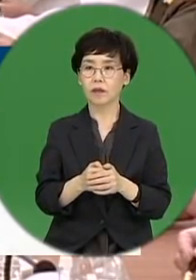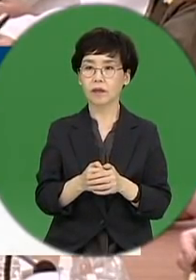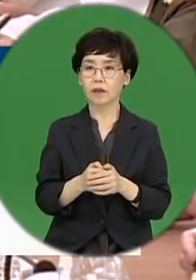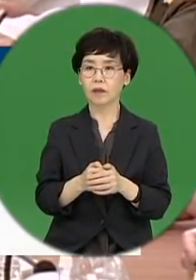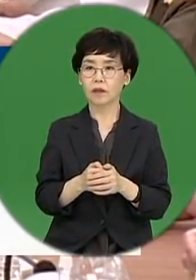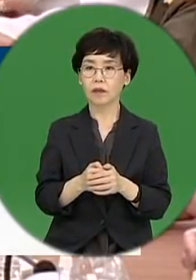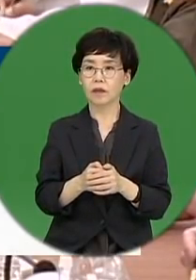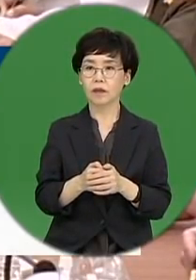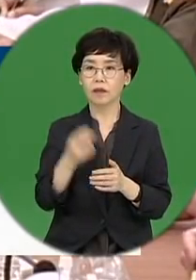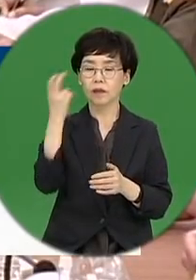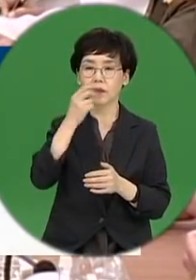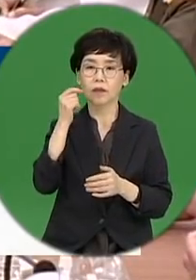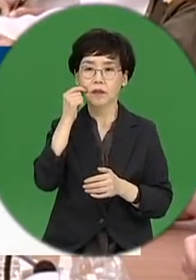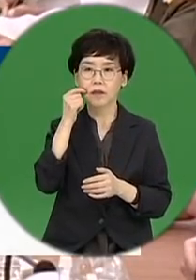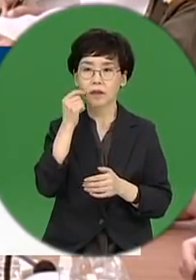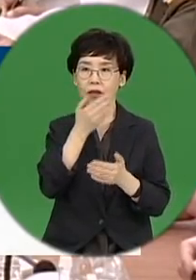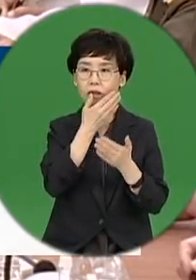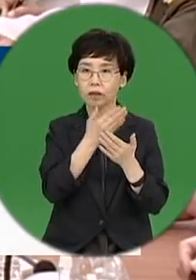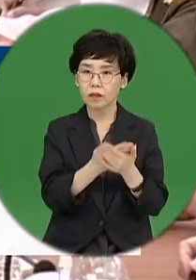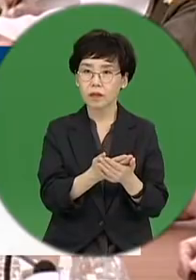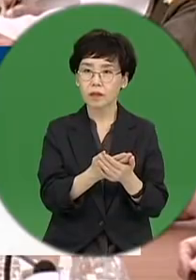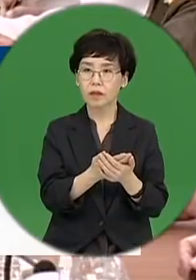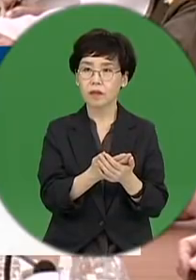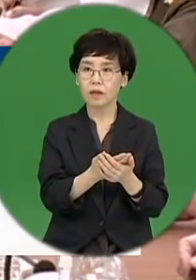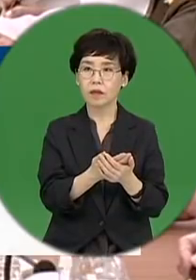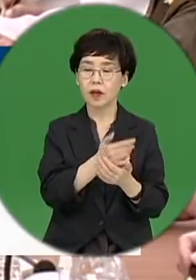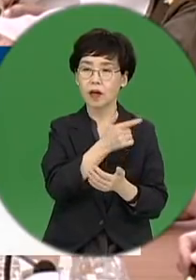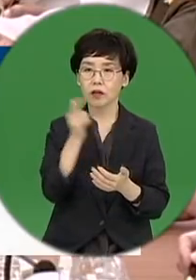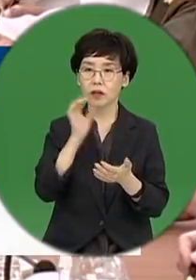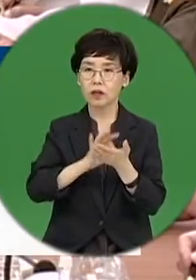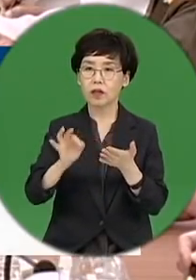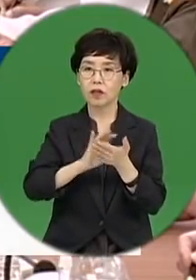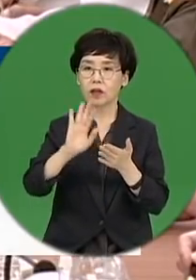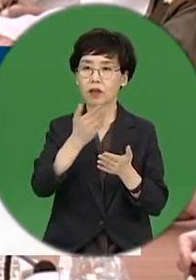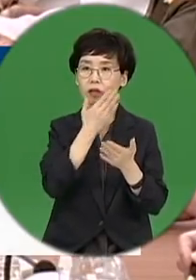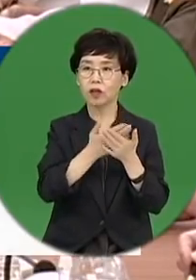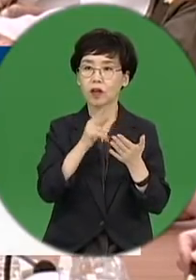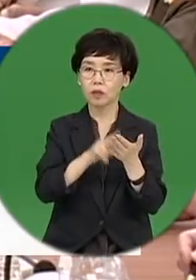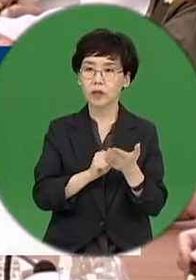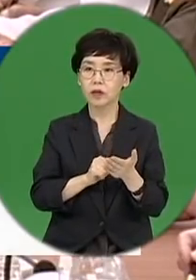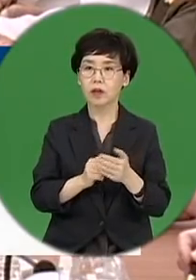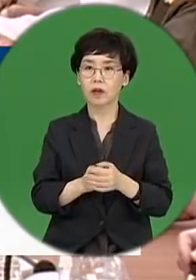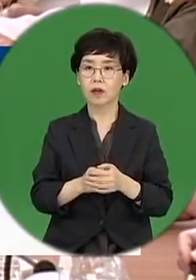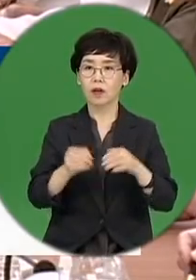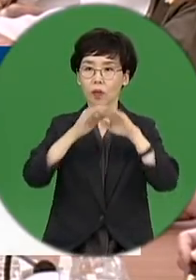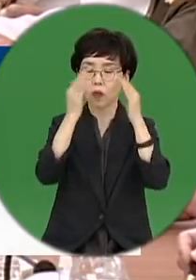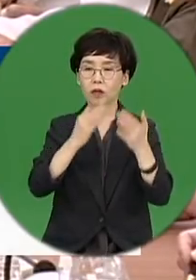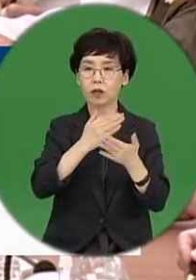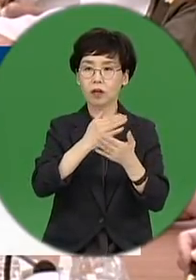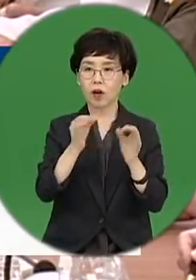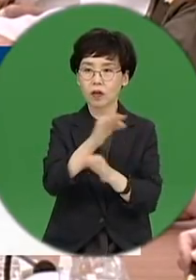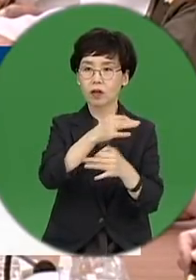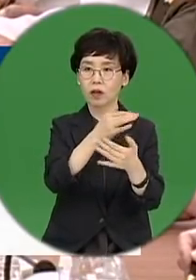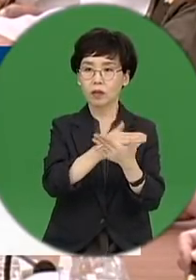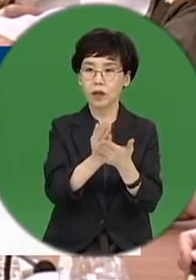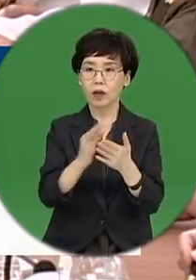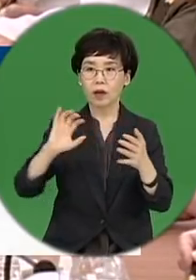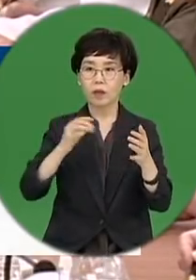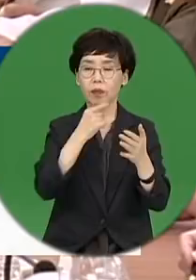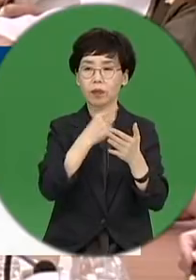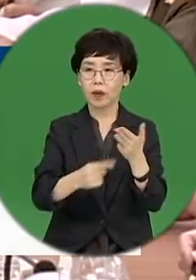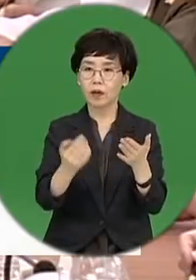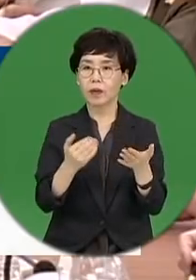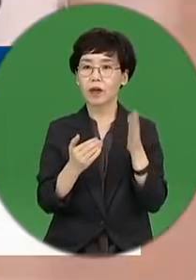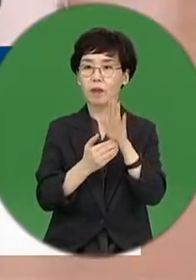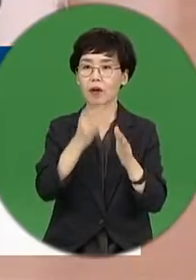문제이며 인민경제의 모든 부문에서 태풍 피해를 미리 막을 수 있게 적시적인 대책들을 강구할